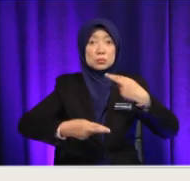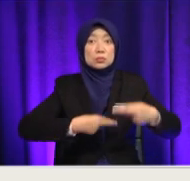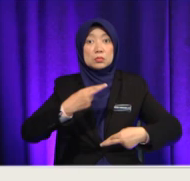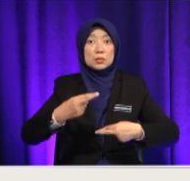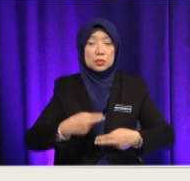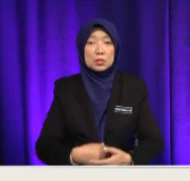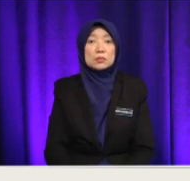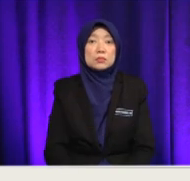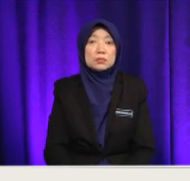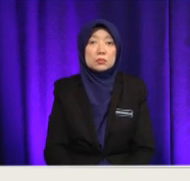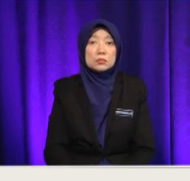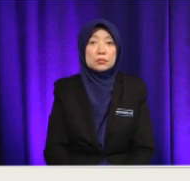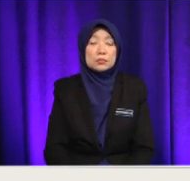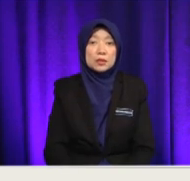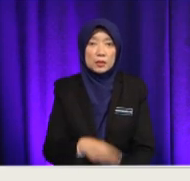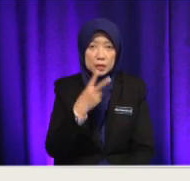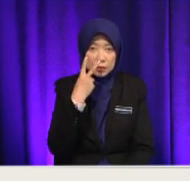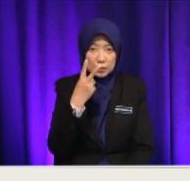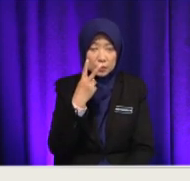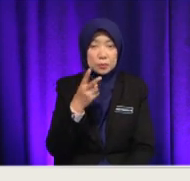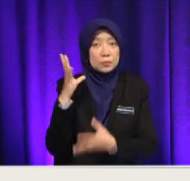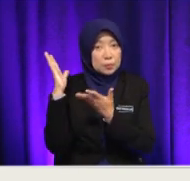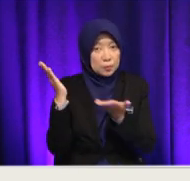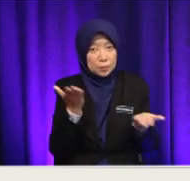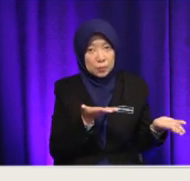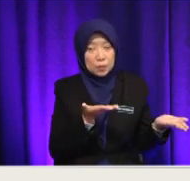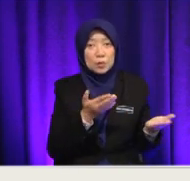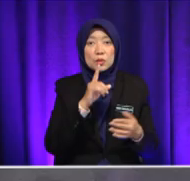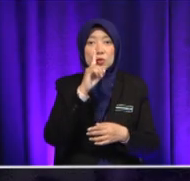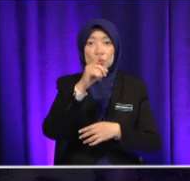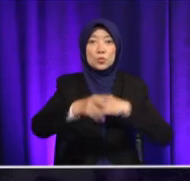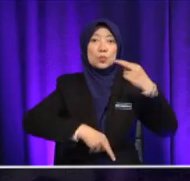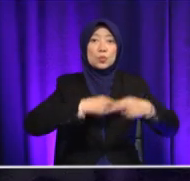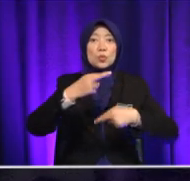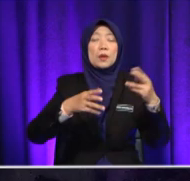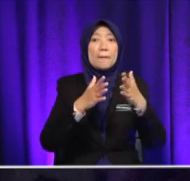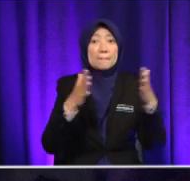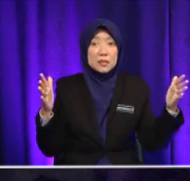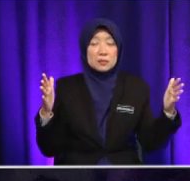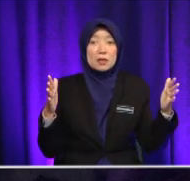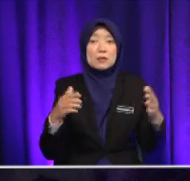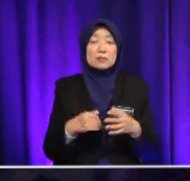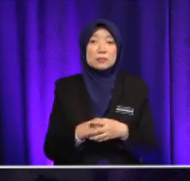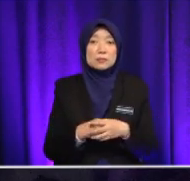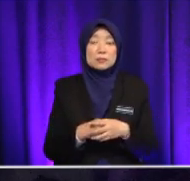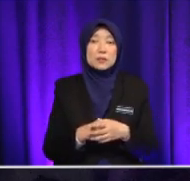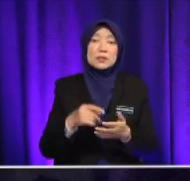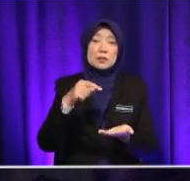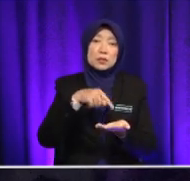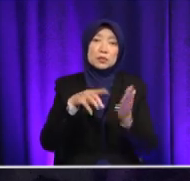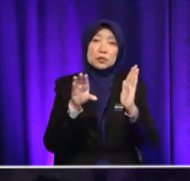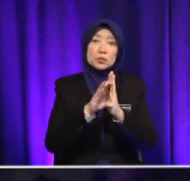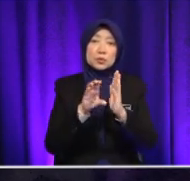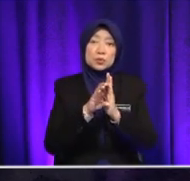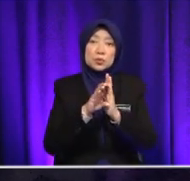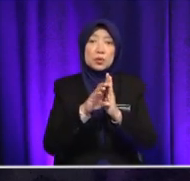kita ada cikgu ada bawa hari ni satu tayar yang besar. Itu memang nampak dah dari tadi. So ini adalah contoh